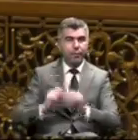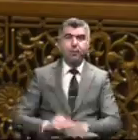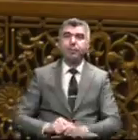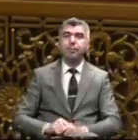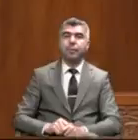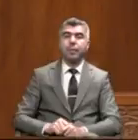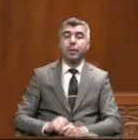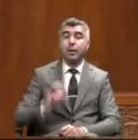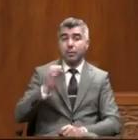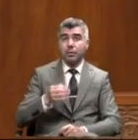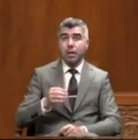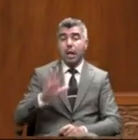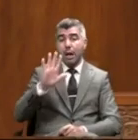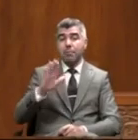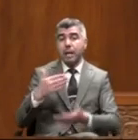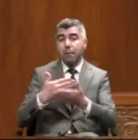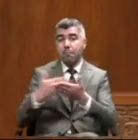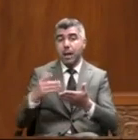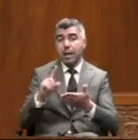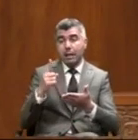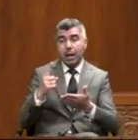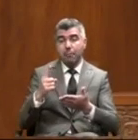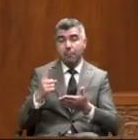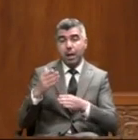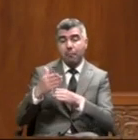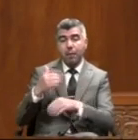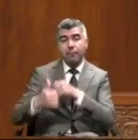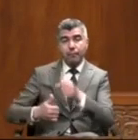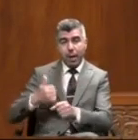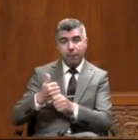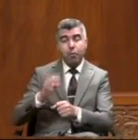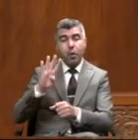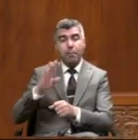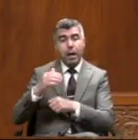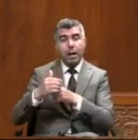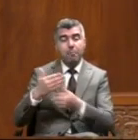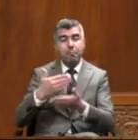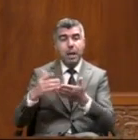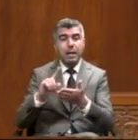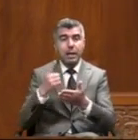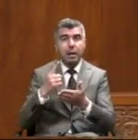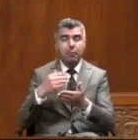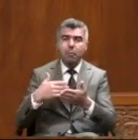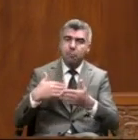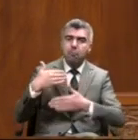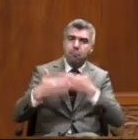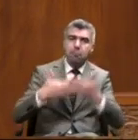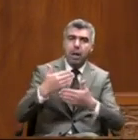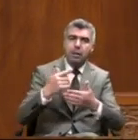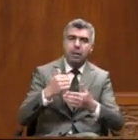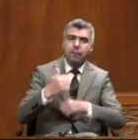فان لا الخمسه ديال المليار تاع السنه الماضيه ولا 4 المليار تاع هذه السنه وما سياتي لاحقا في السنوات